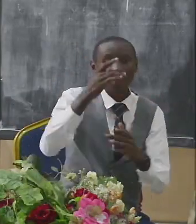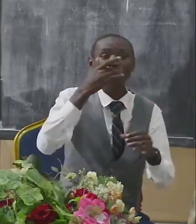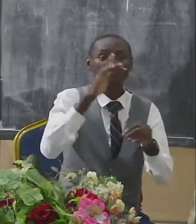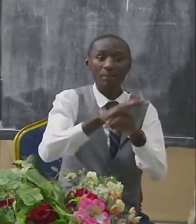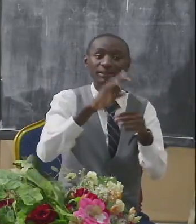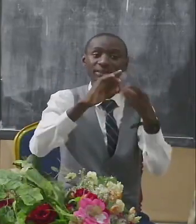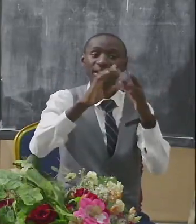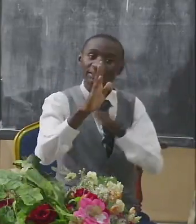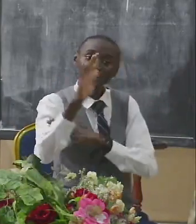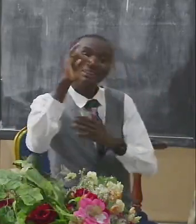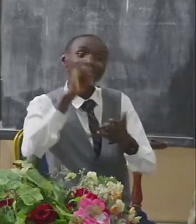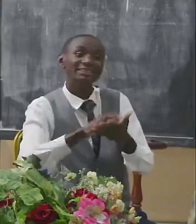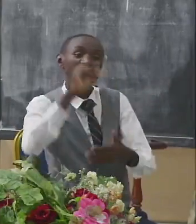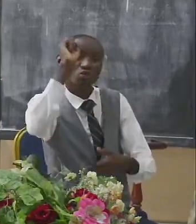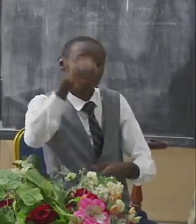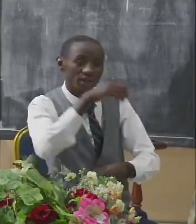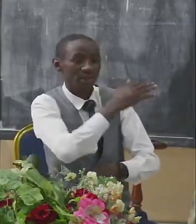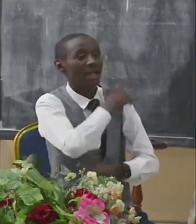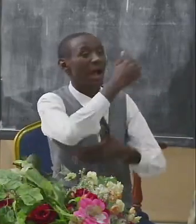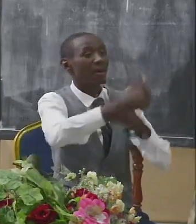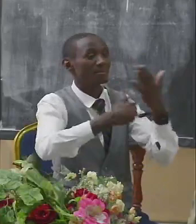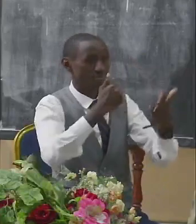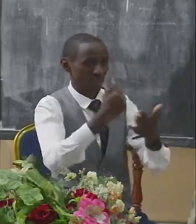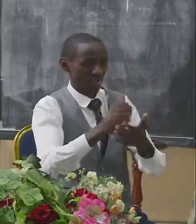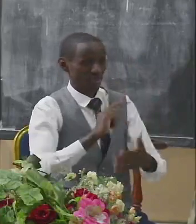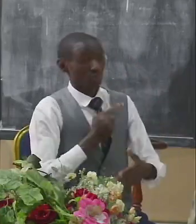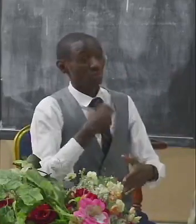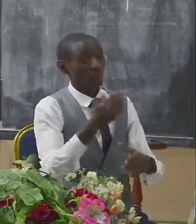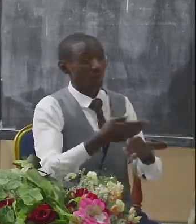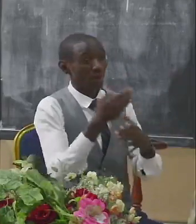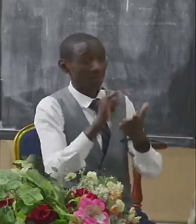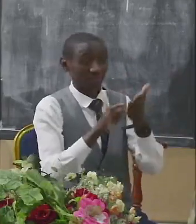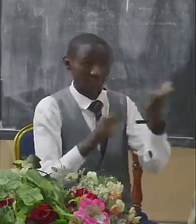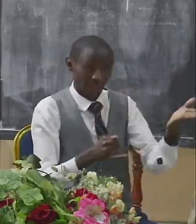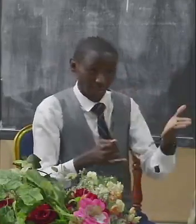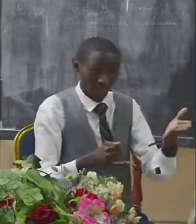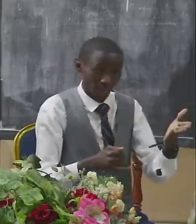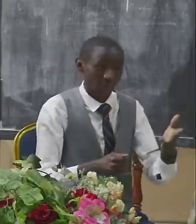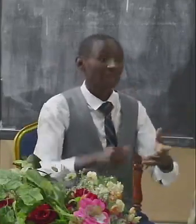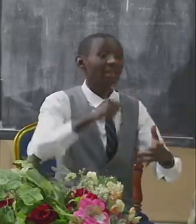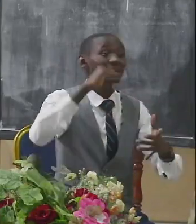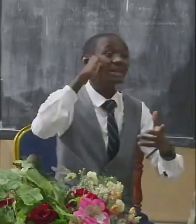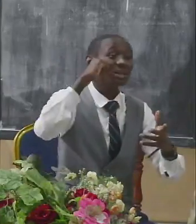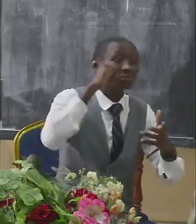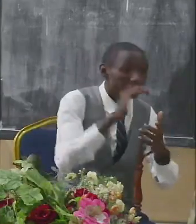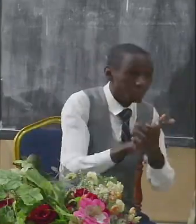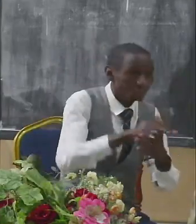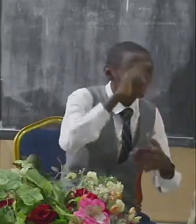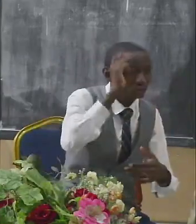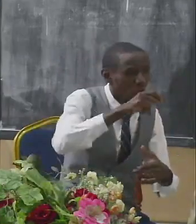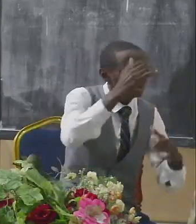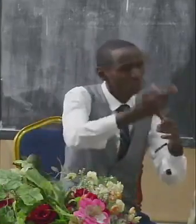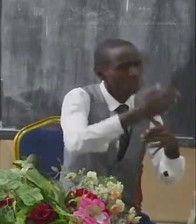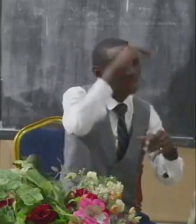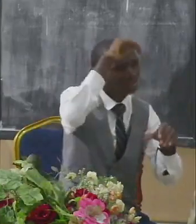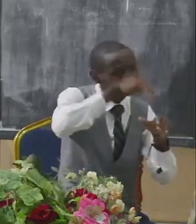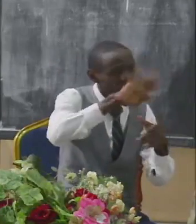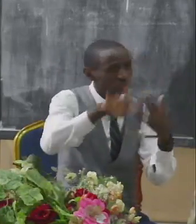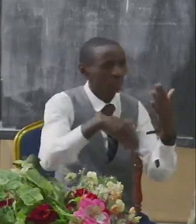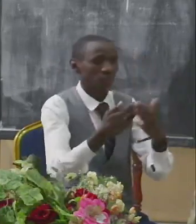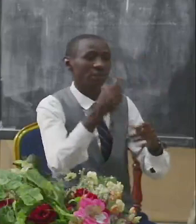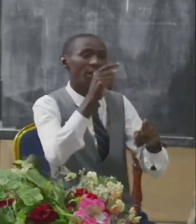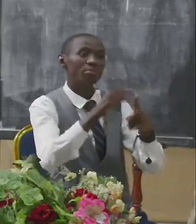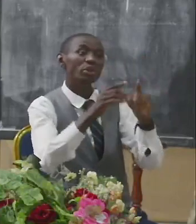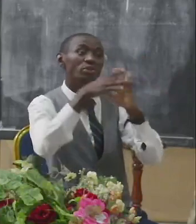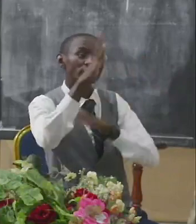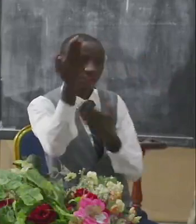Mungu. Amen. Ni ndio na amina. Tuna amini. L'épouse. Bibi harusi. Tu dois croire à toute la parole. Anapashwa amini